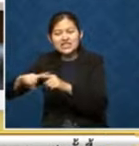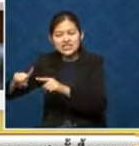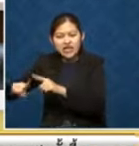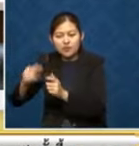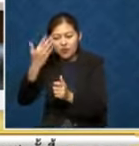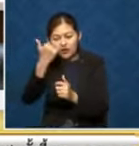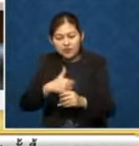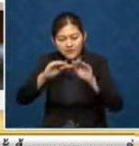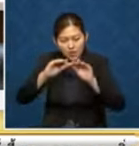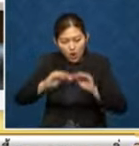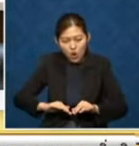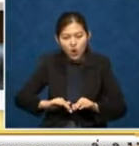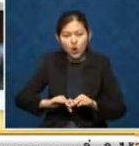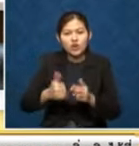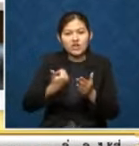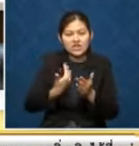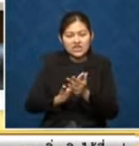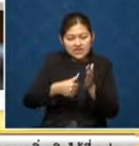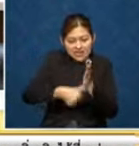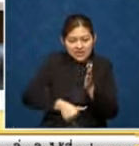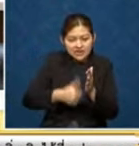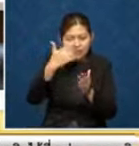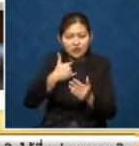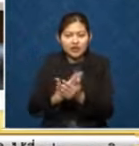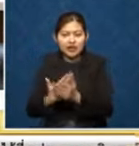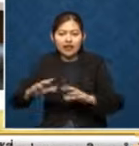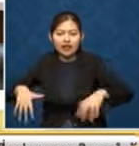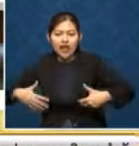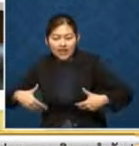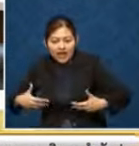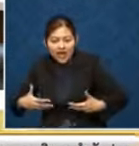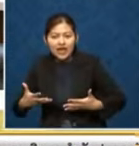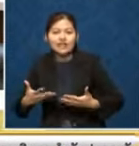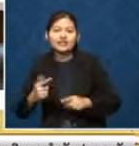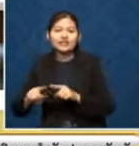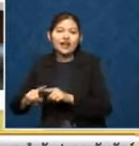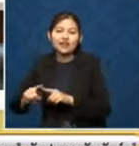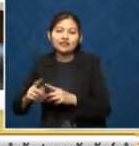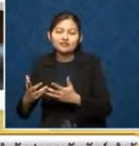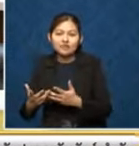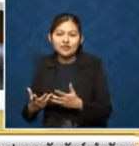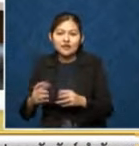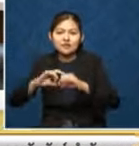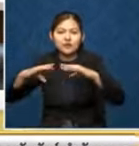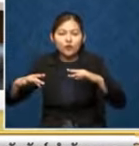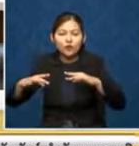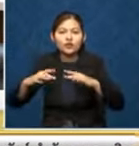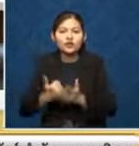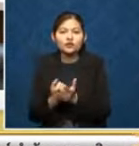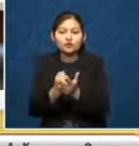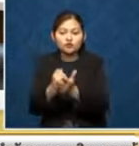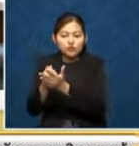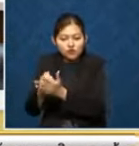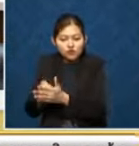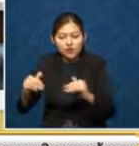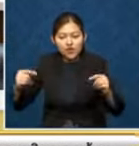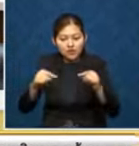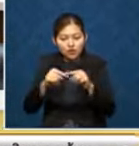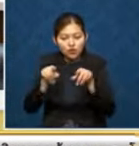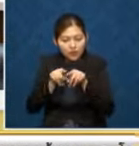หนี้ไม่ก่อให้เกิดรายได้ที่อาจทำให้เกิดหนี้หรือรังตามมาครับและที่สำคัญครับรัฐบาลควรจัดให้มี